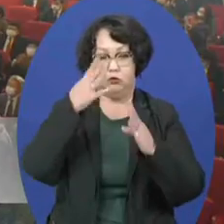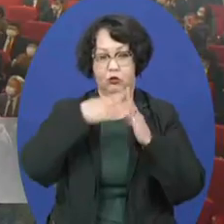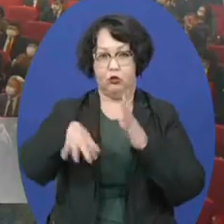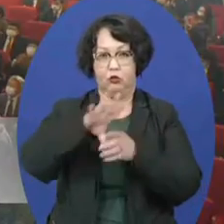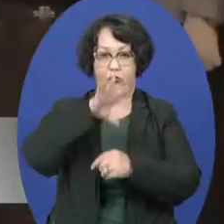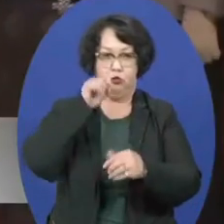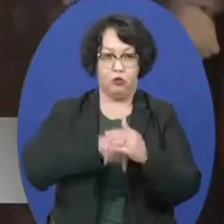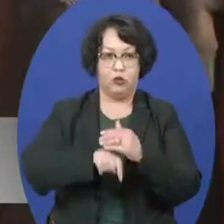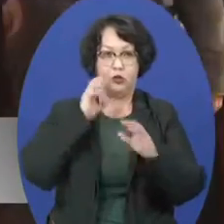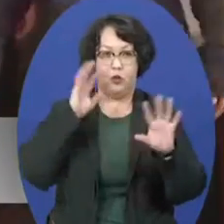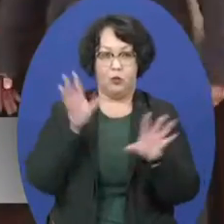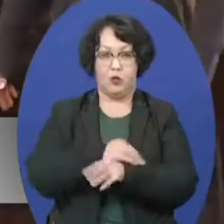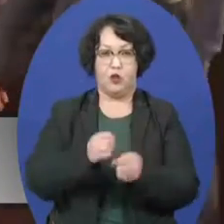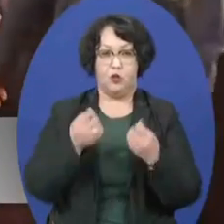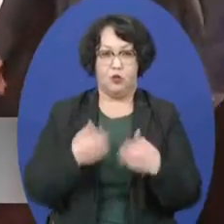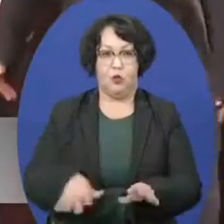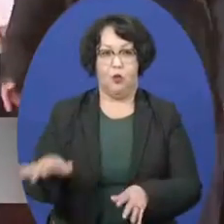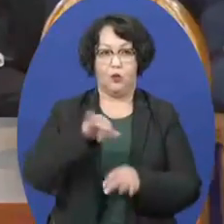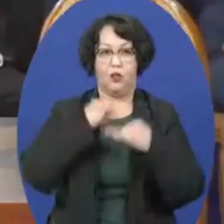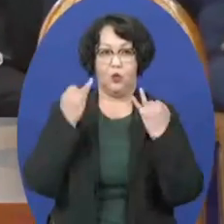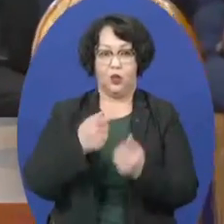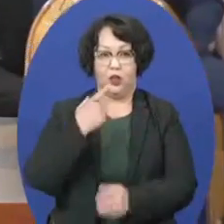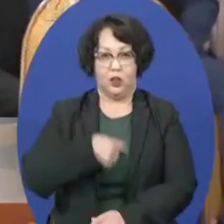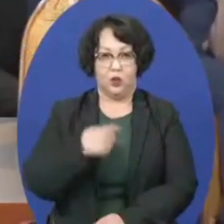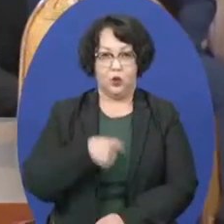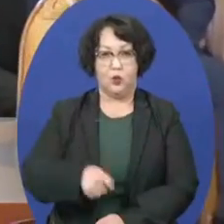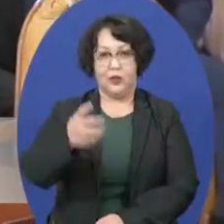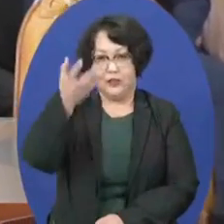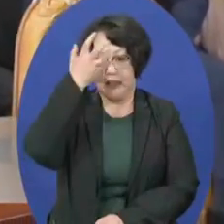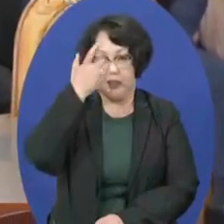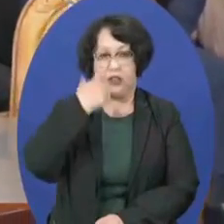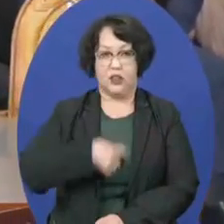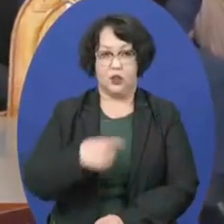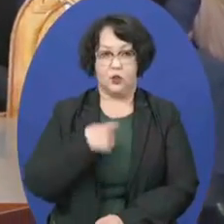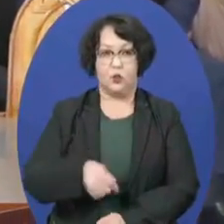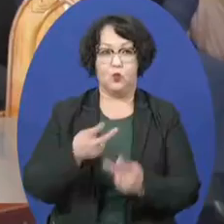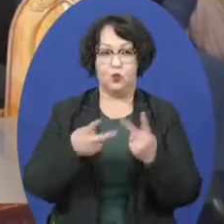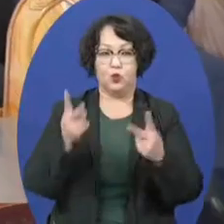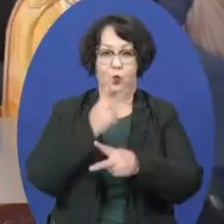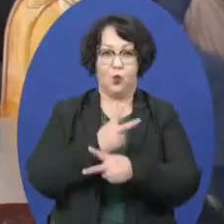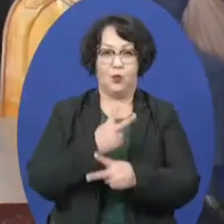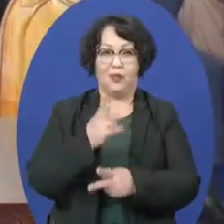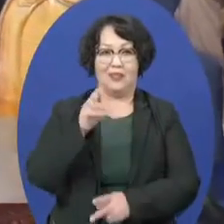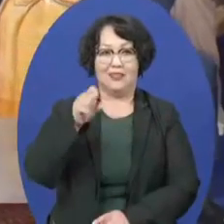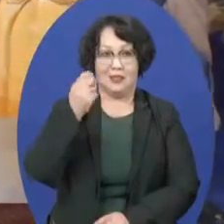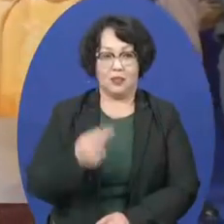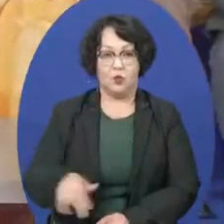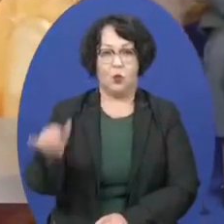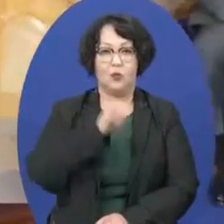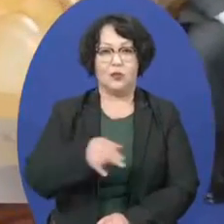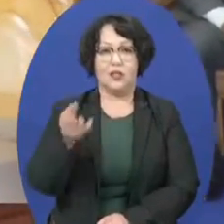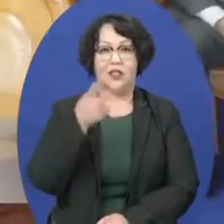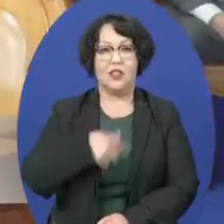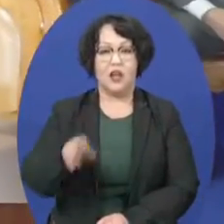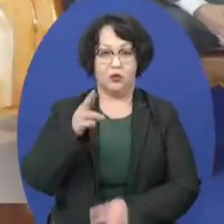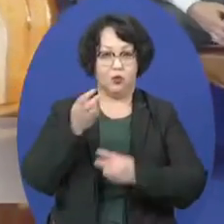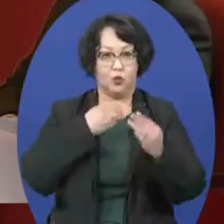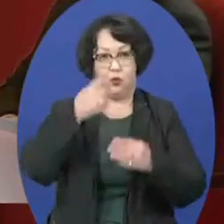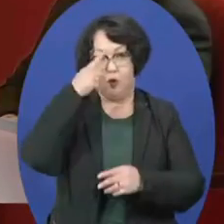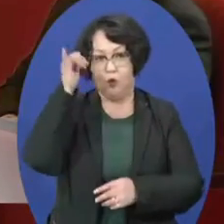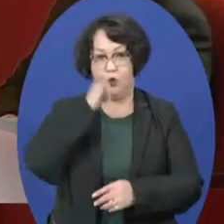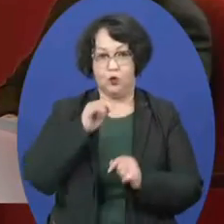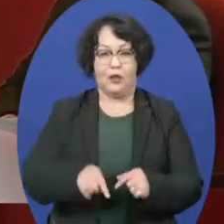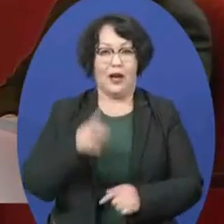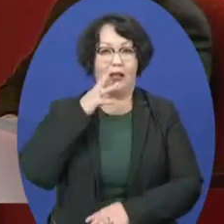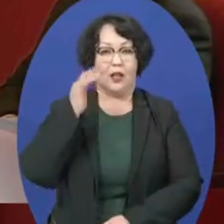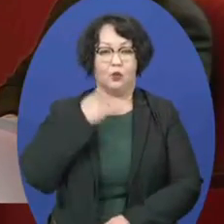хүндэтгэлийн хуралдаан болон тангар өргөх ёслолд улсын хурлын гишүүд, засгийн газрын гишүүд, үндсэн хуулийн цэц, улсын дээд шүүх, Монгол улс